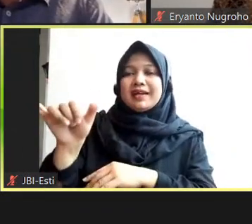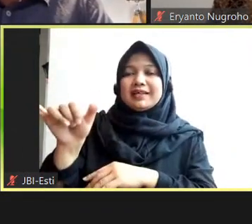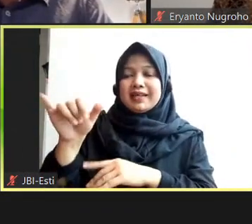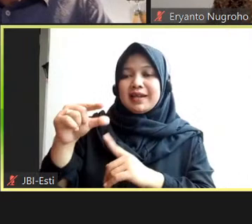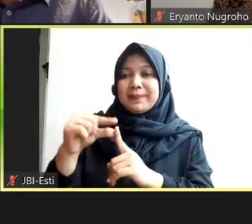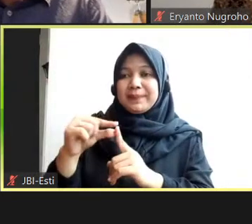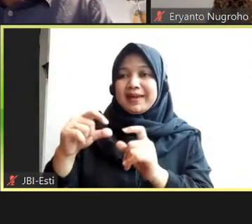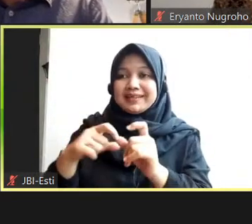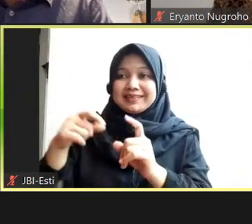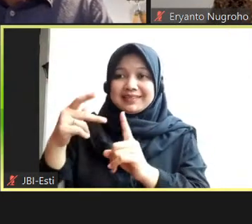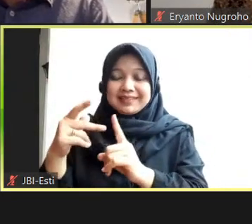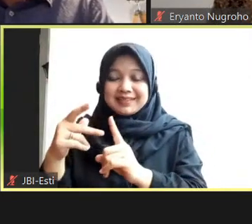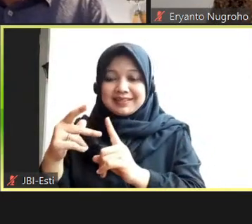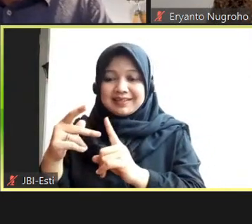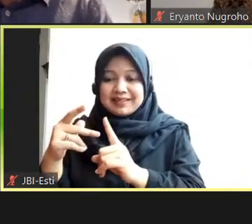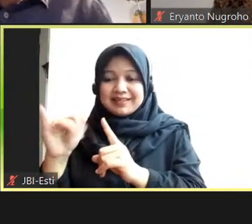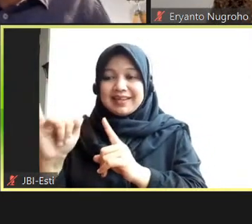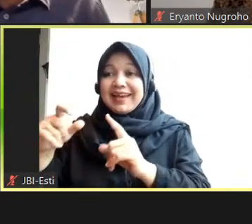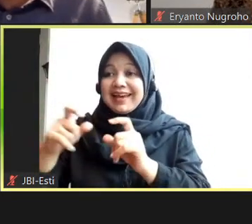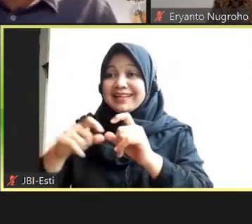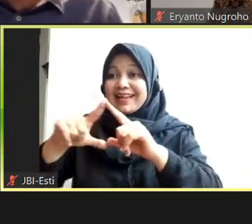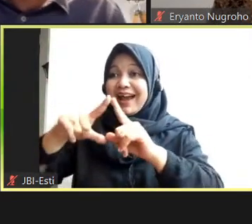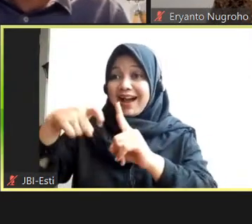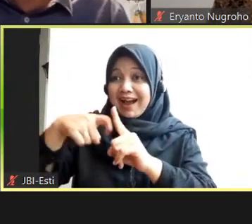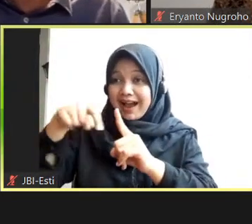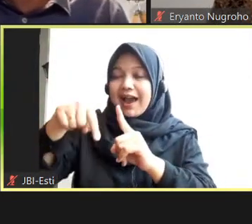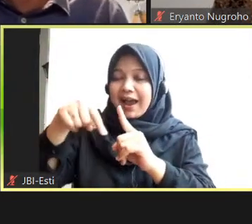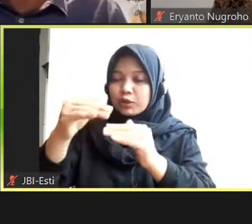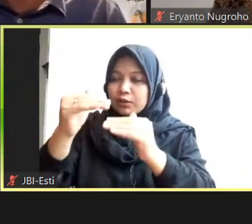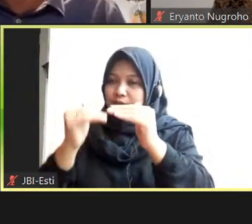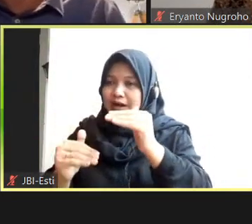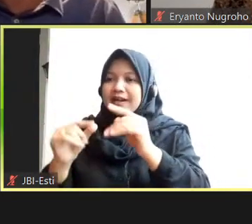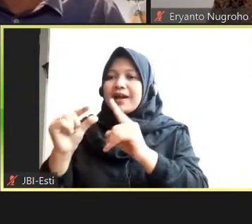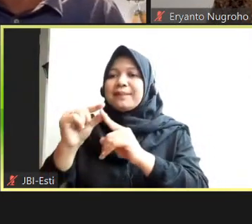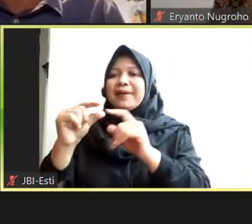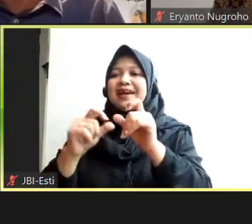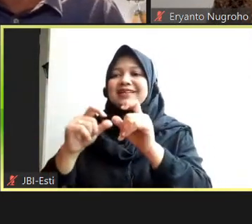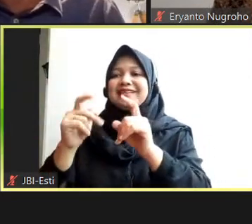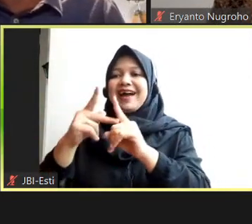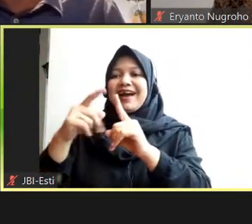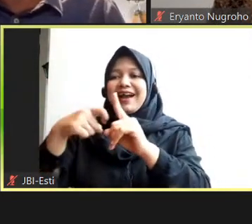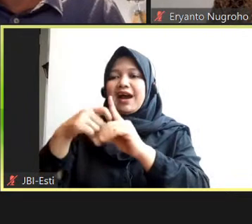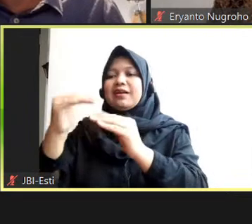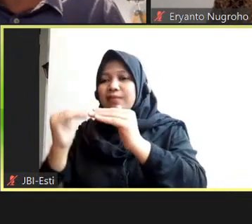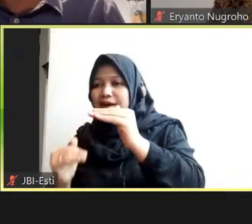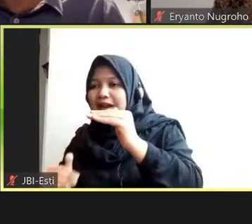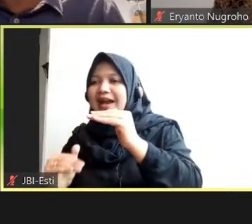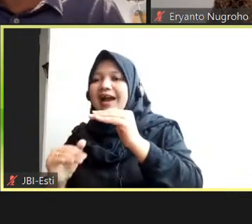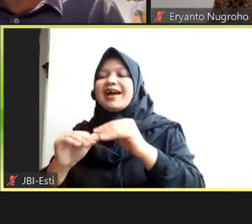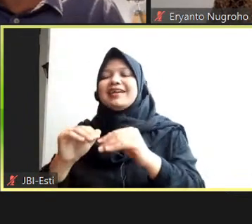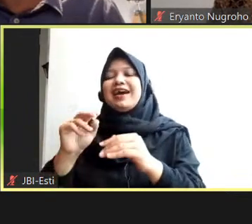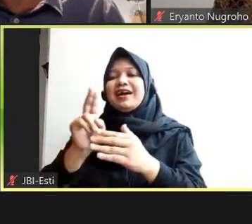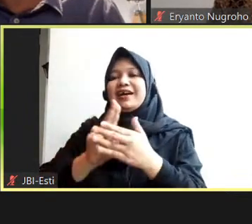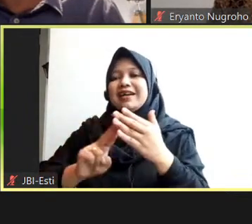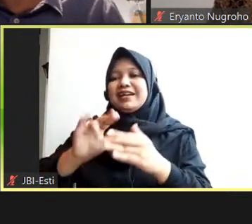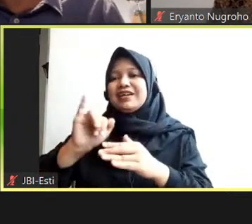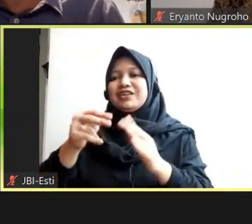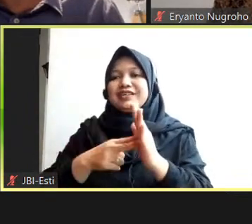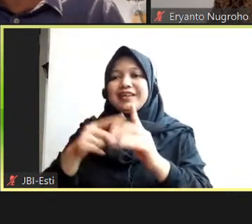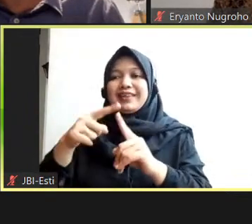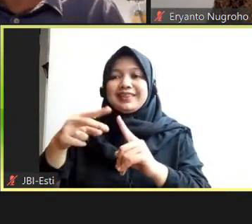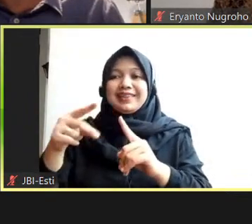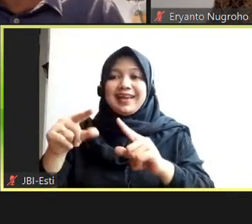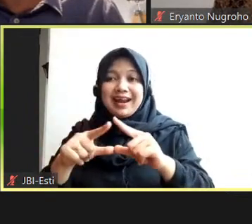YSHK yang menaungi PSHK dan STH Indonesia Jentera. Ia berpengalaman 18 tahun